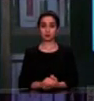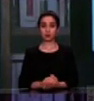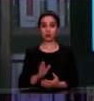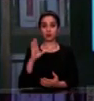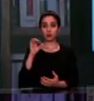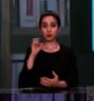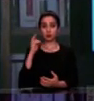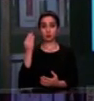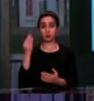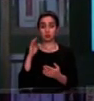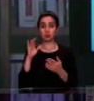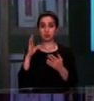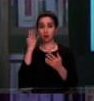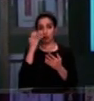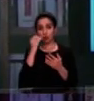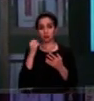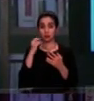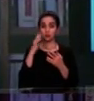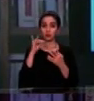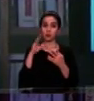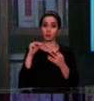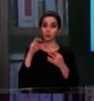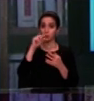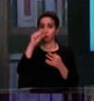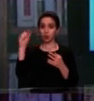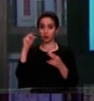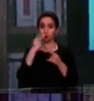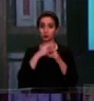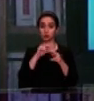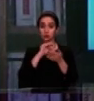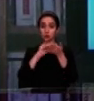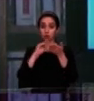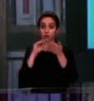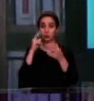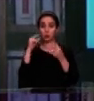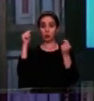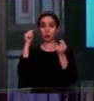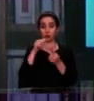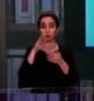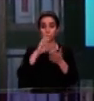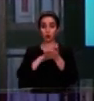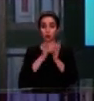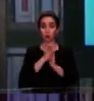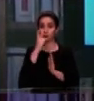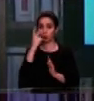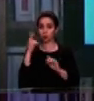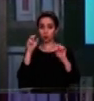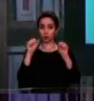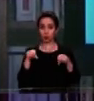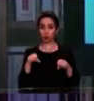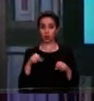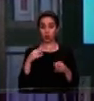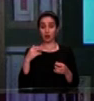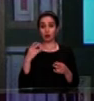Veb sahifada matn va rasmni align parametri yordamida mos holatlardan birda ko'rishimiz